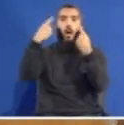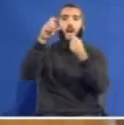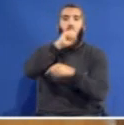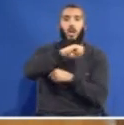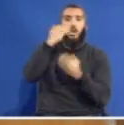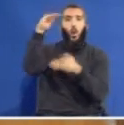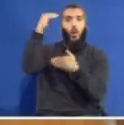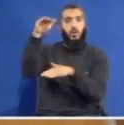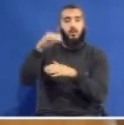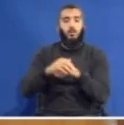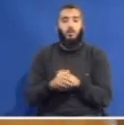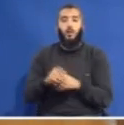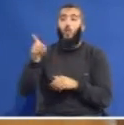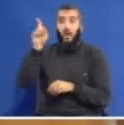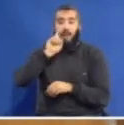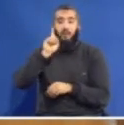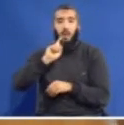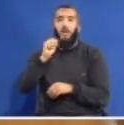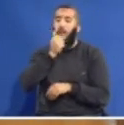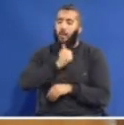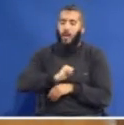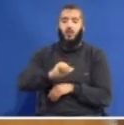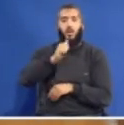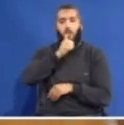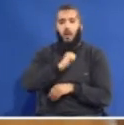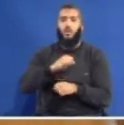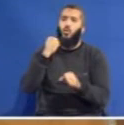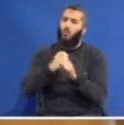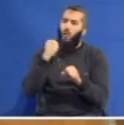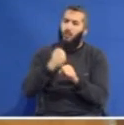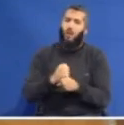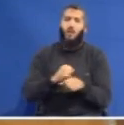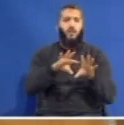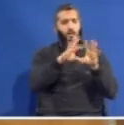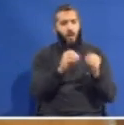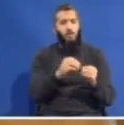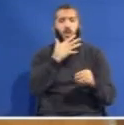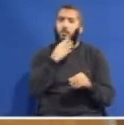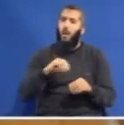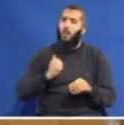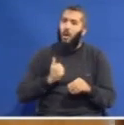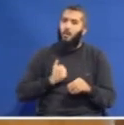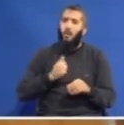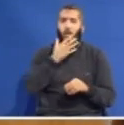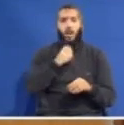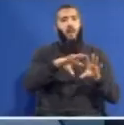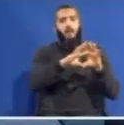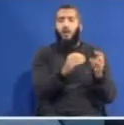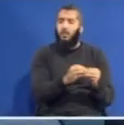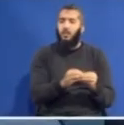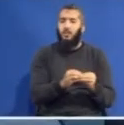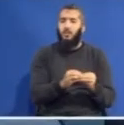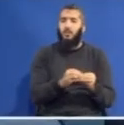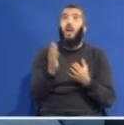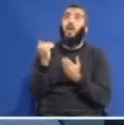سنة، والامرأة صابرة وباقية وتخدم على أهله وما إلى ذلك، آمالا في أنه